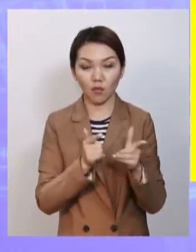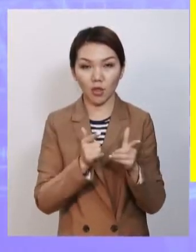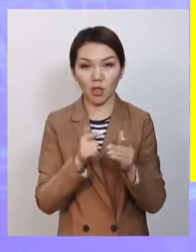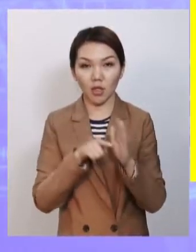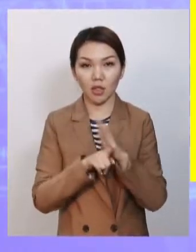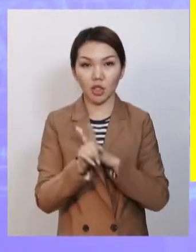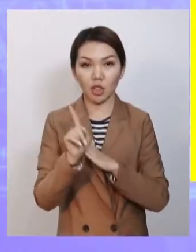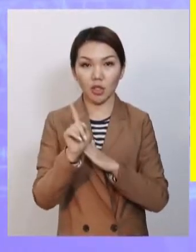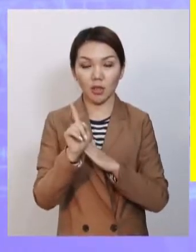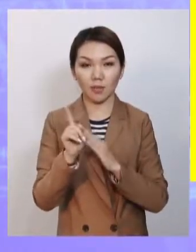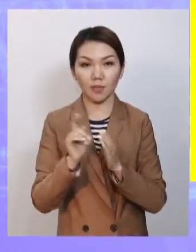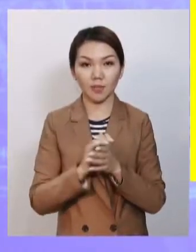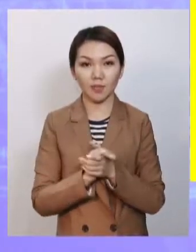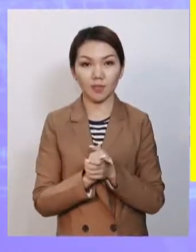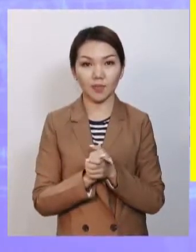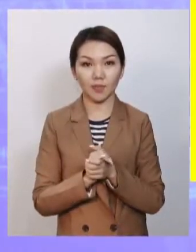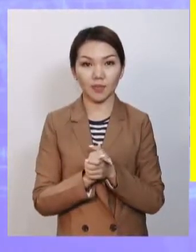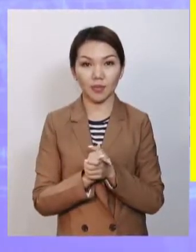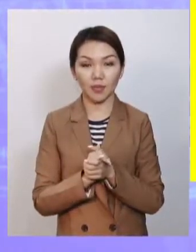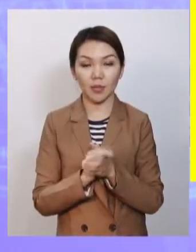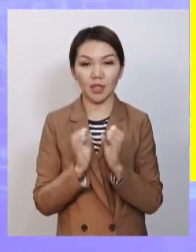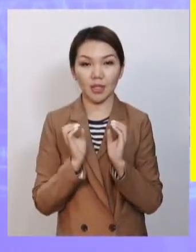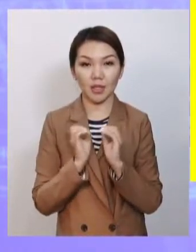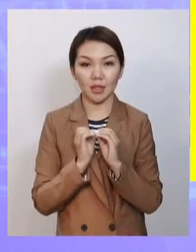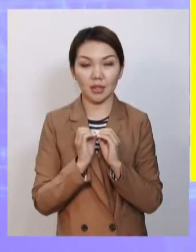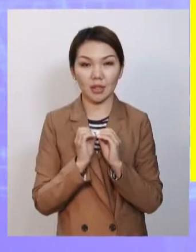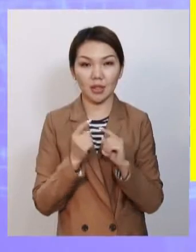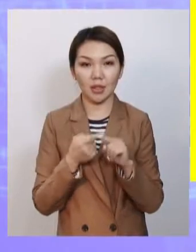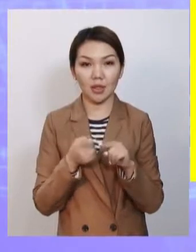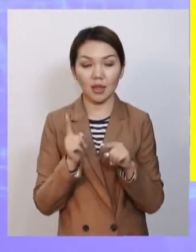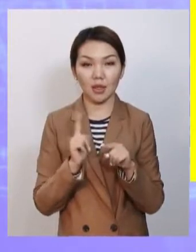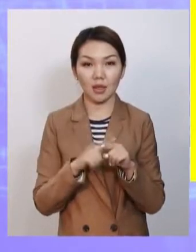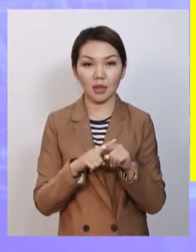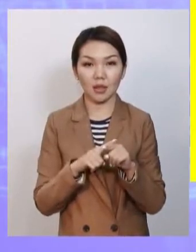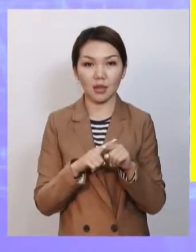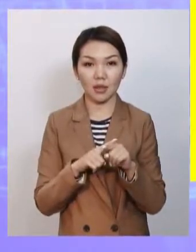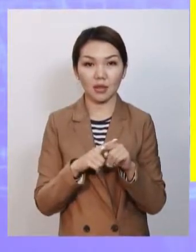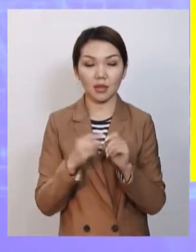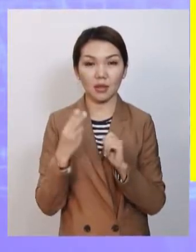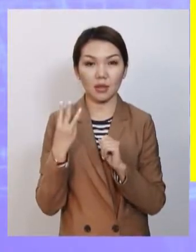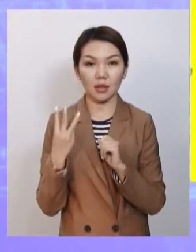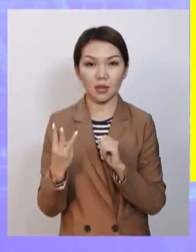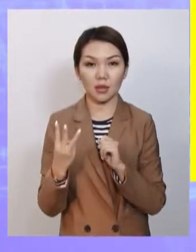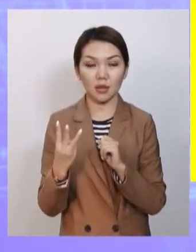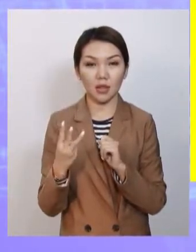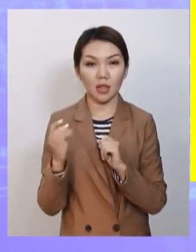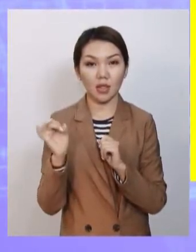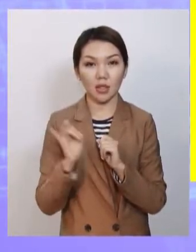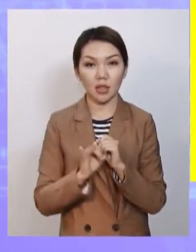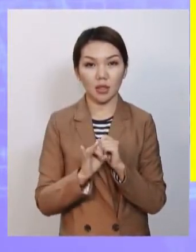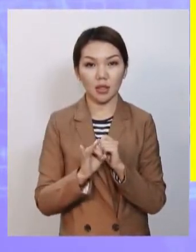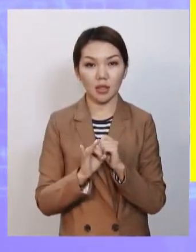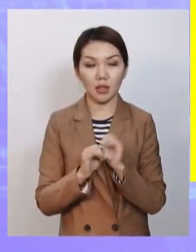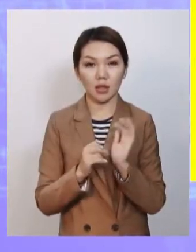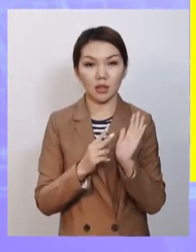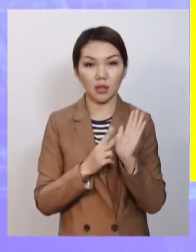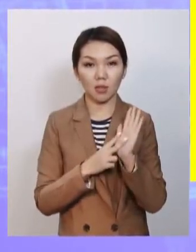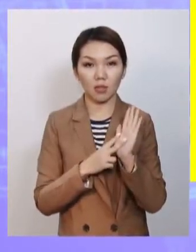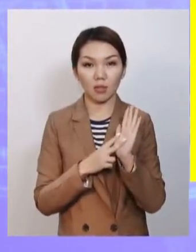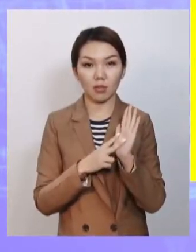начинаем 10 это 3 и 7